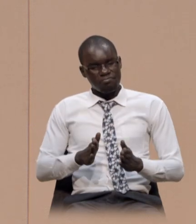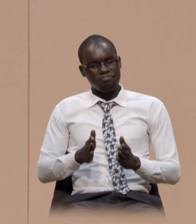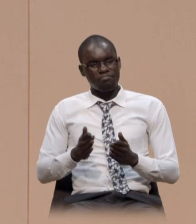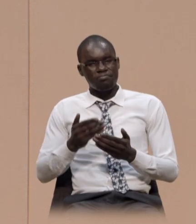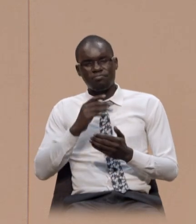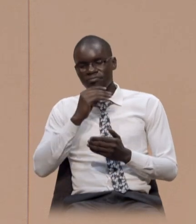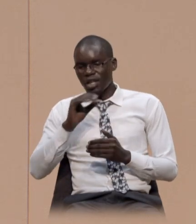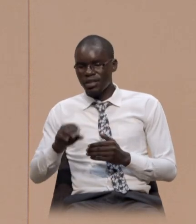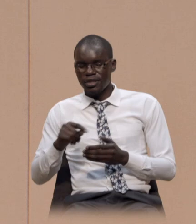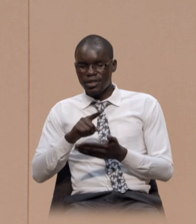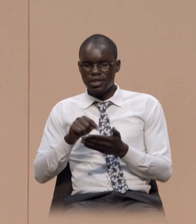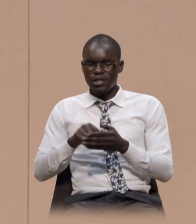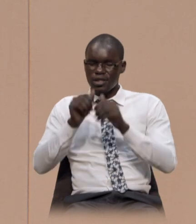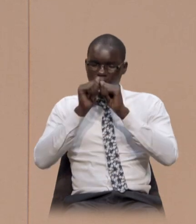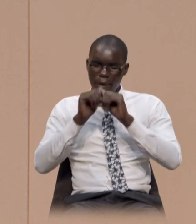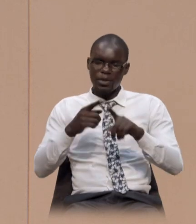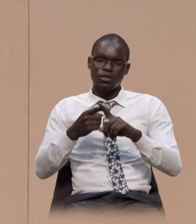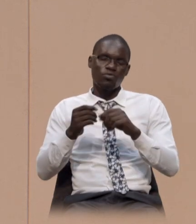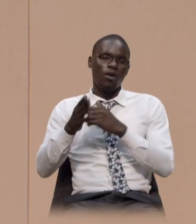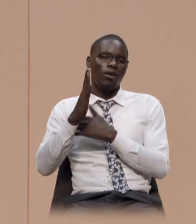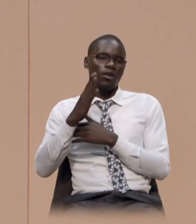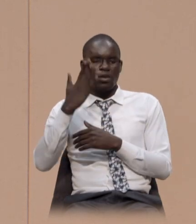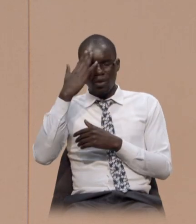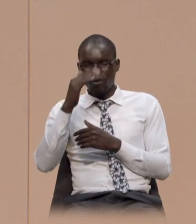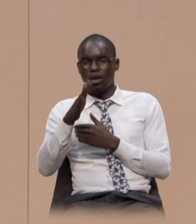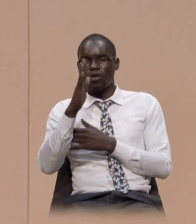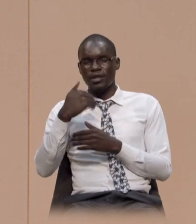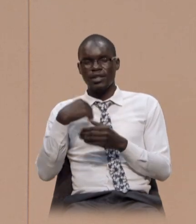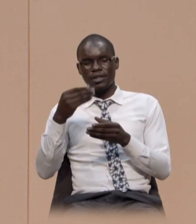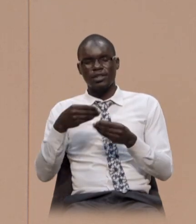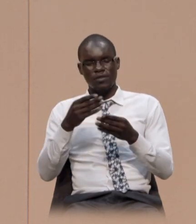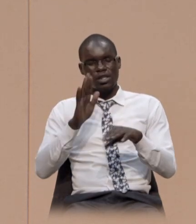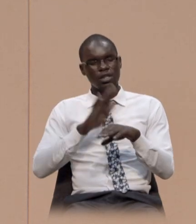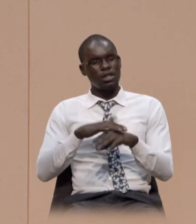dhawabu imetoka kwa Mungu. Mungu amenipa mahari njema.